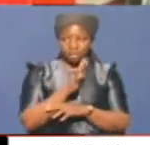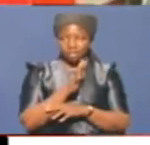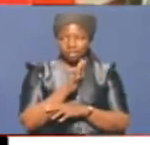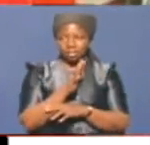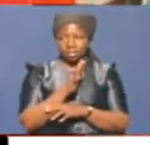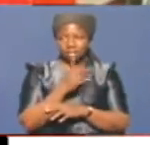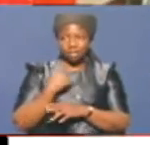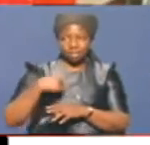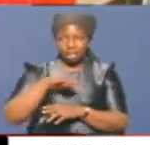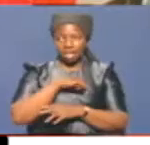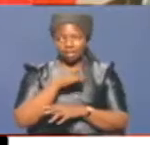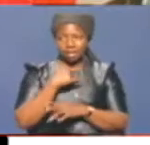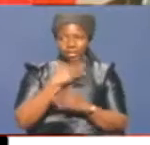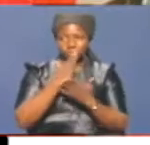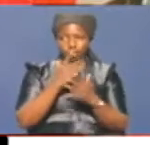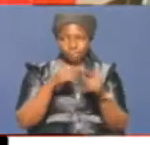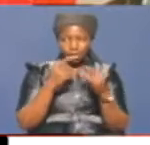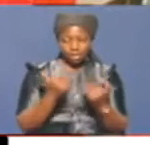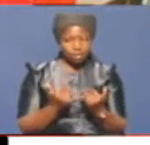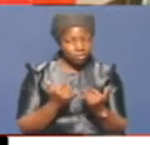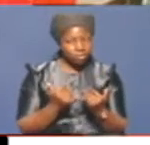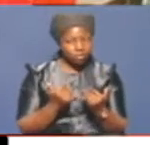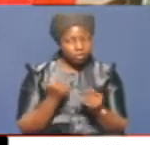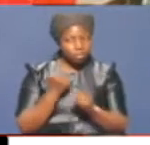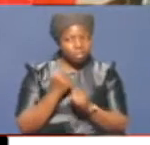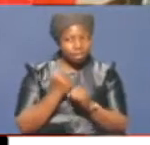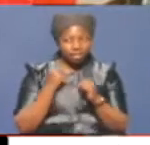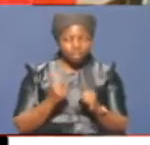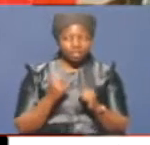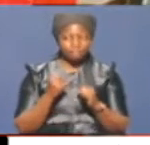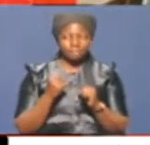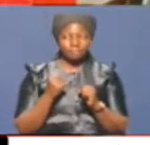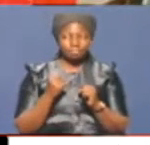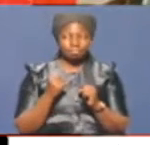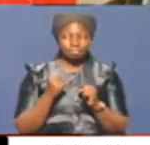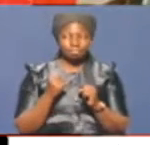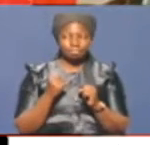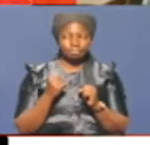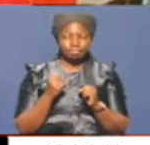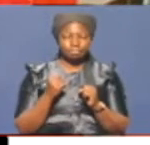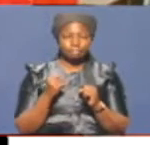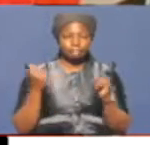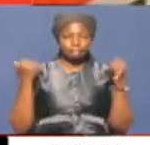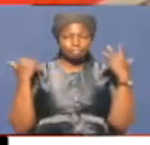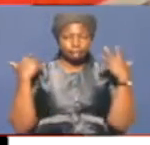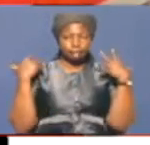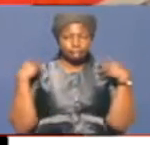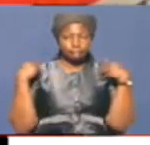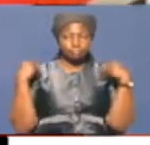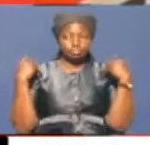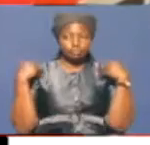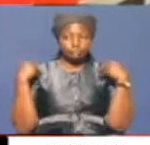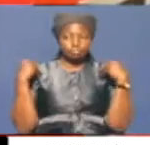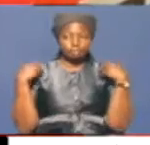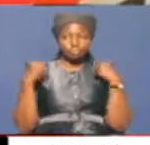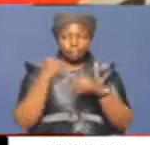mwili, saini kushik mwili, kukikaza. About mazoezi, nimepata, sisi 2019 tuko